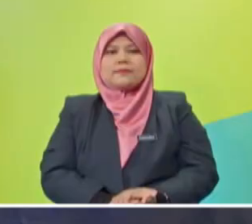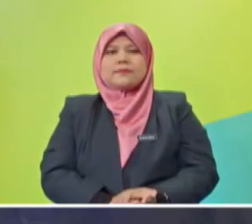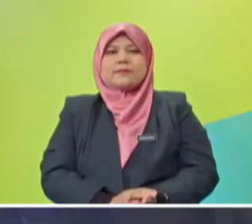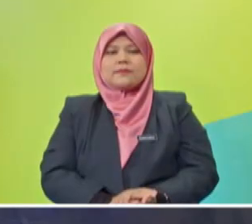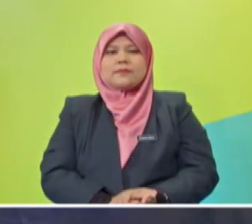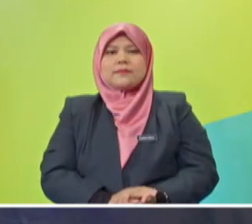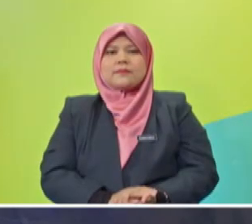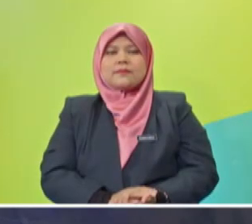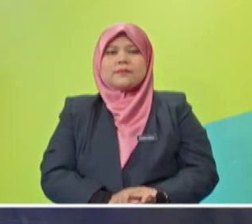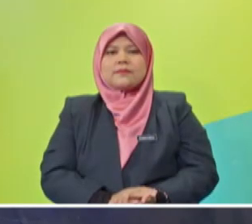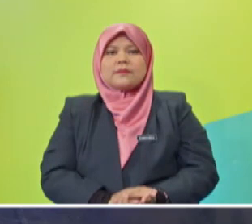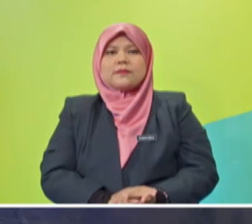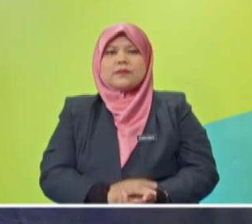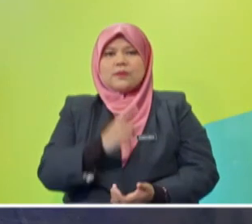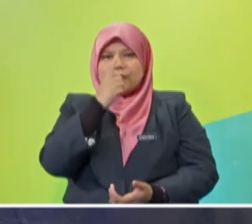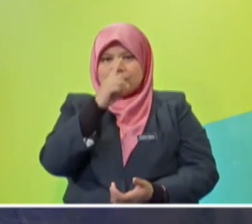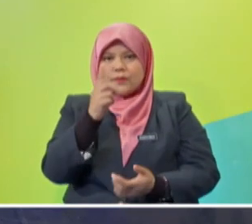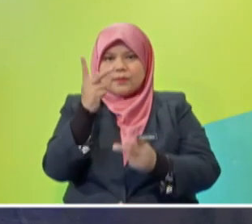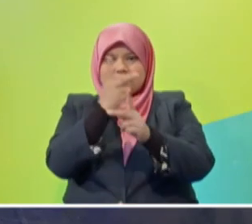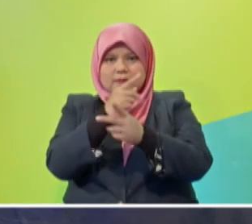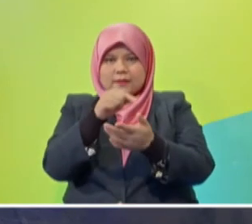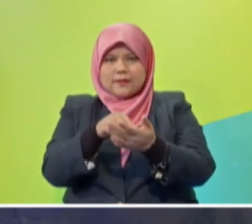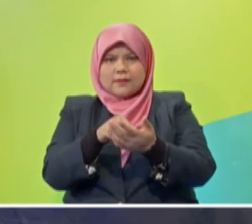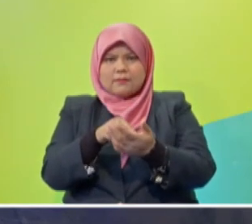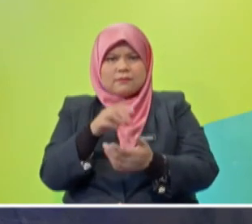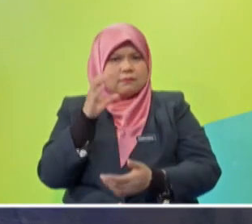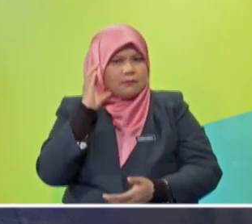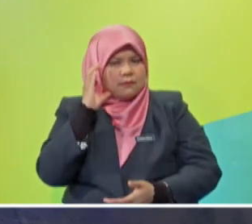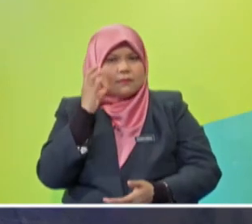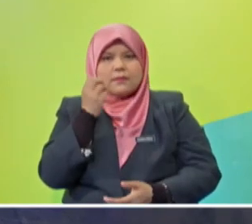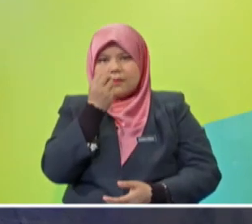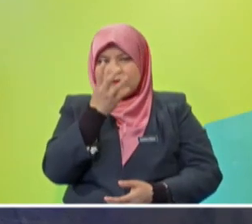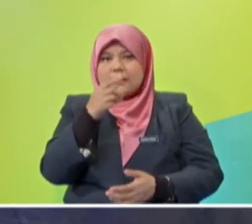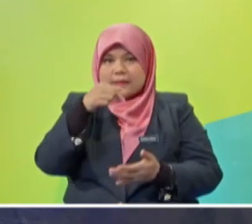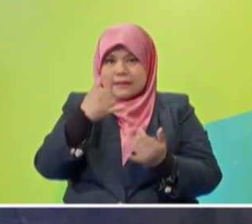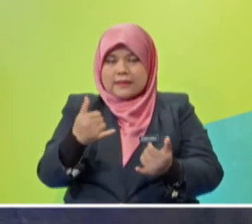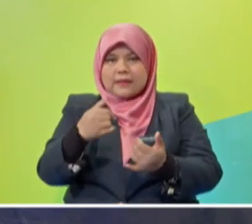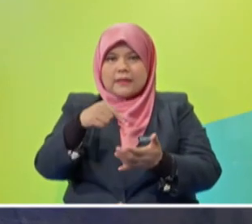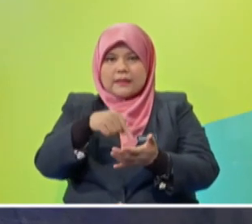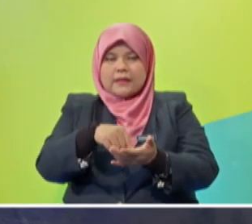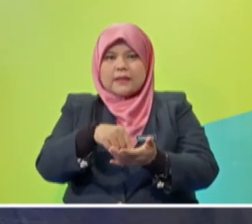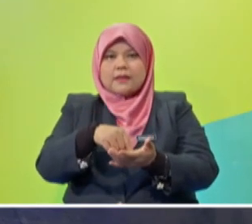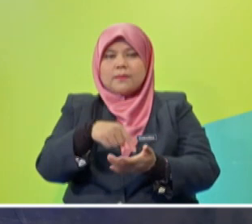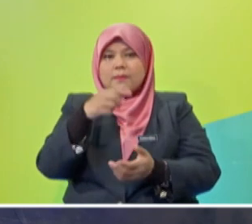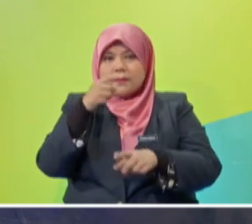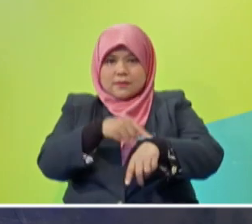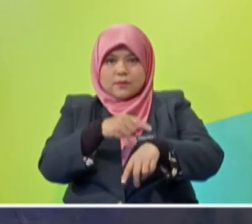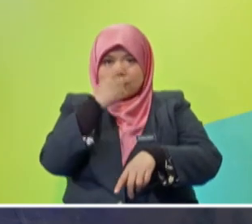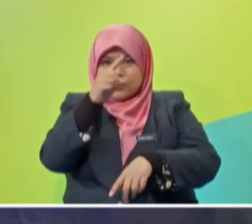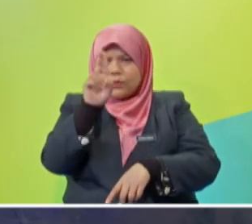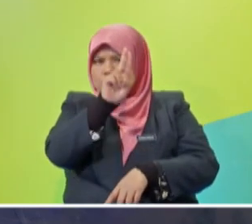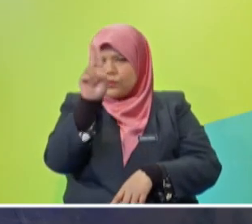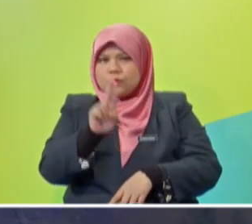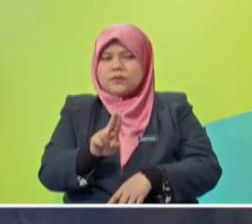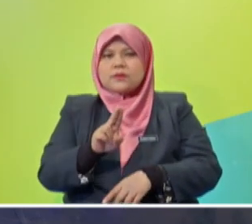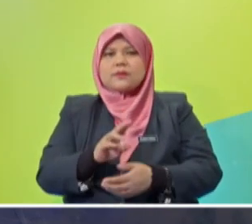Cikgu, untuk segmen kali ini Cikgu ada bisik dekat Irfan tadi yang inilah masanya untuk kita menguji minda murid-murid Cikgu.